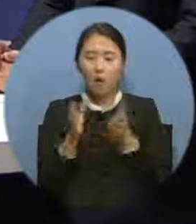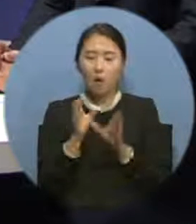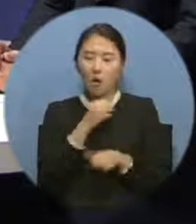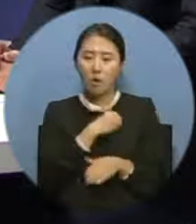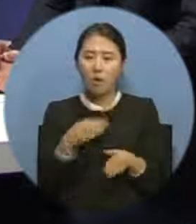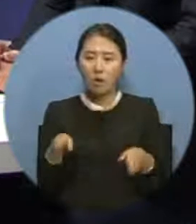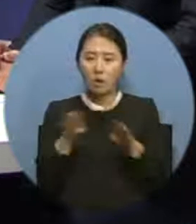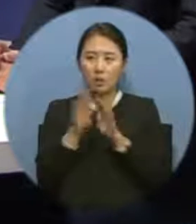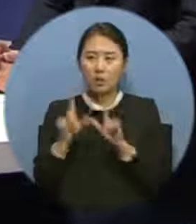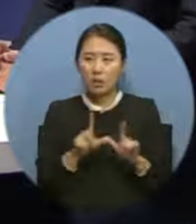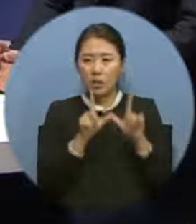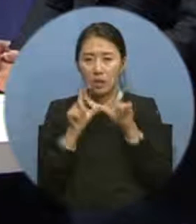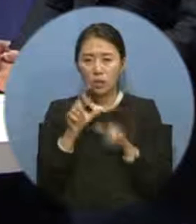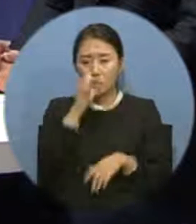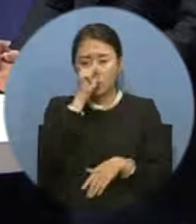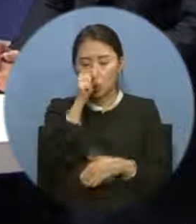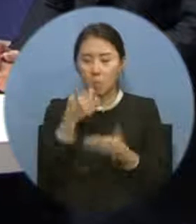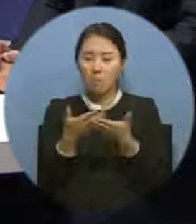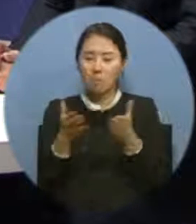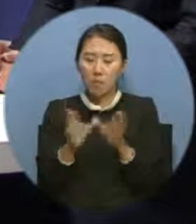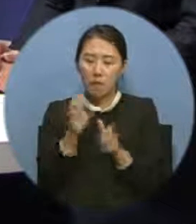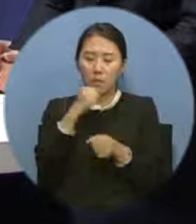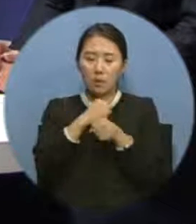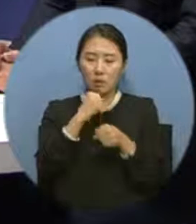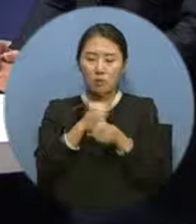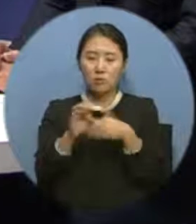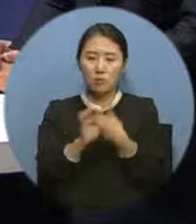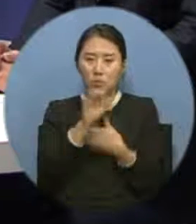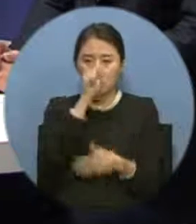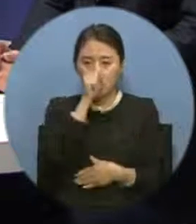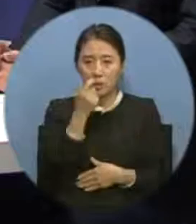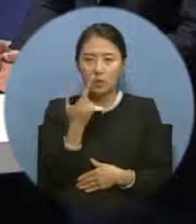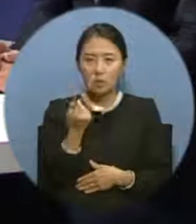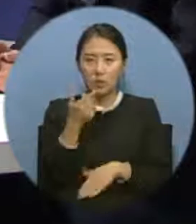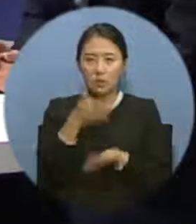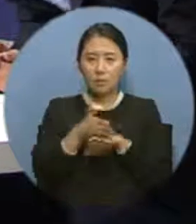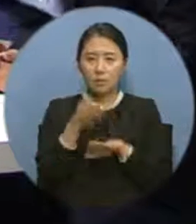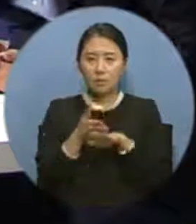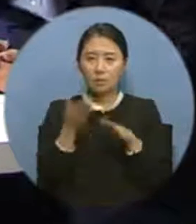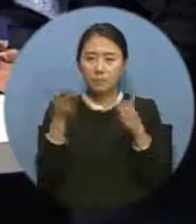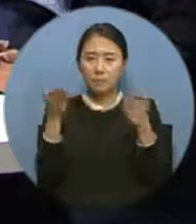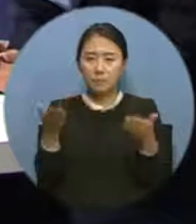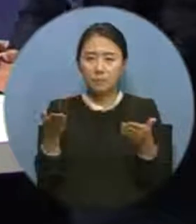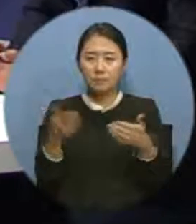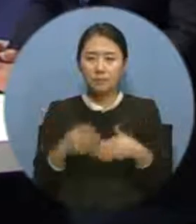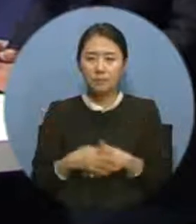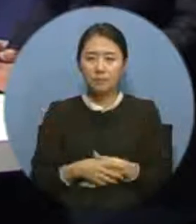살게 좋은 말을 만드는 구심점 이 됐으면 좋겠습니다 김 기자 잘 들었습니다